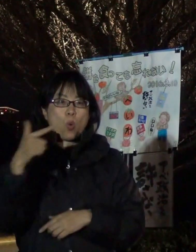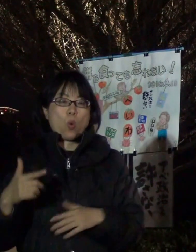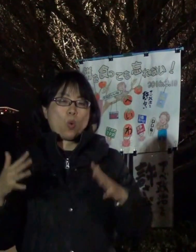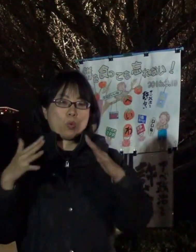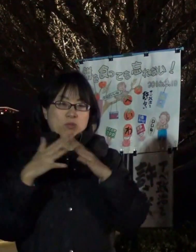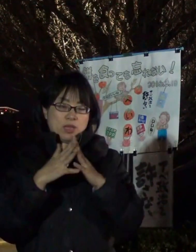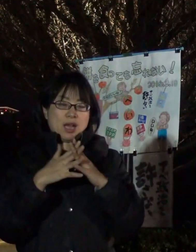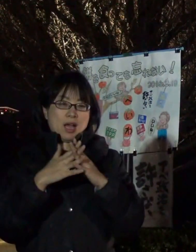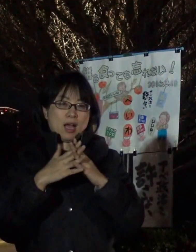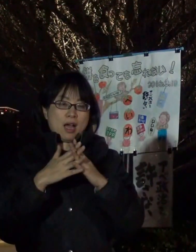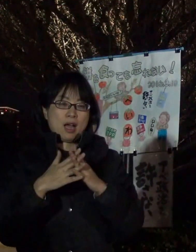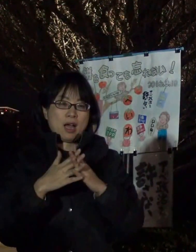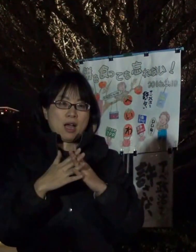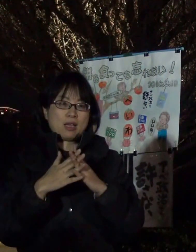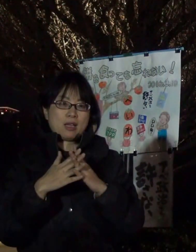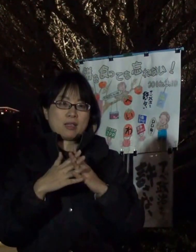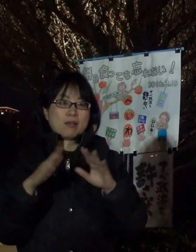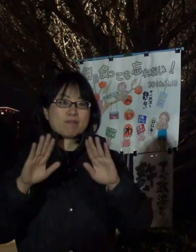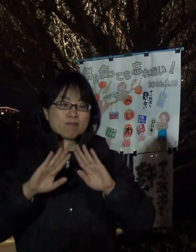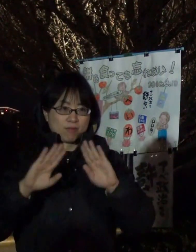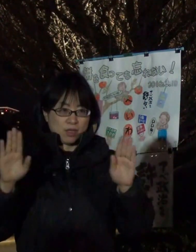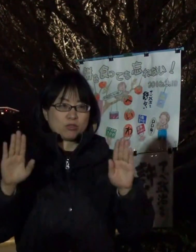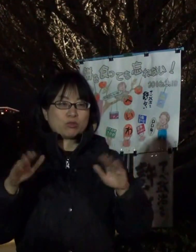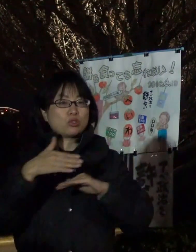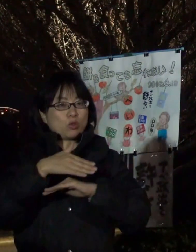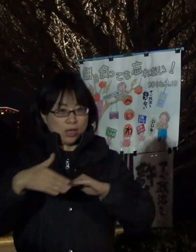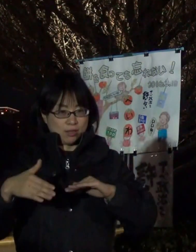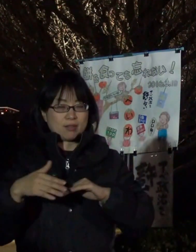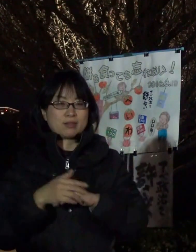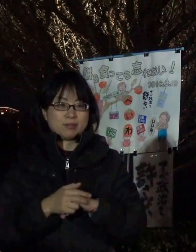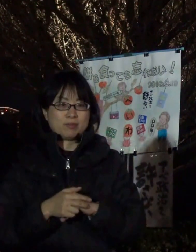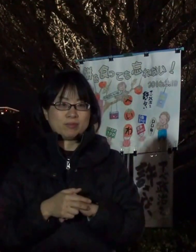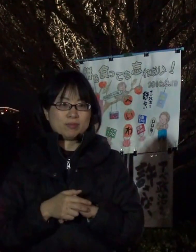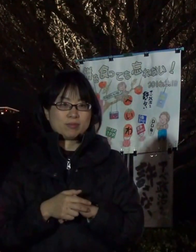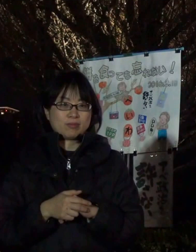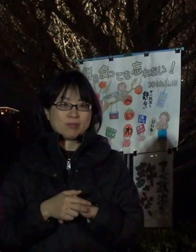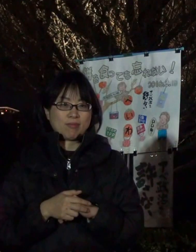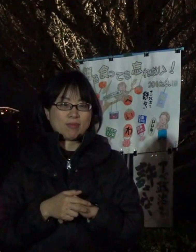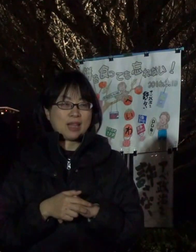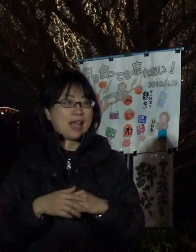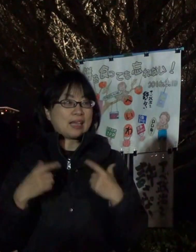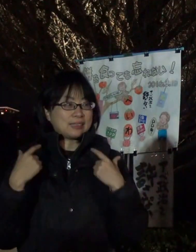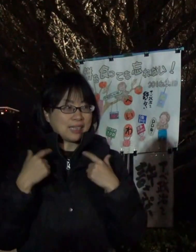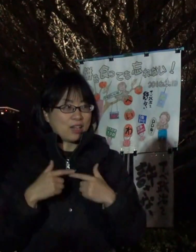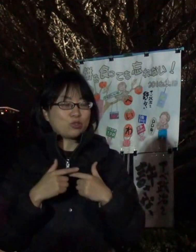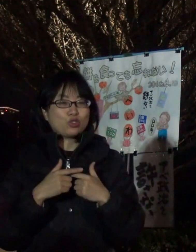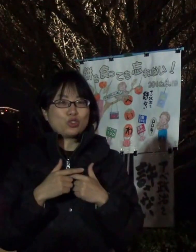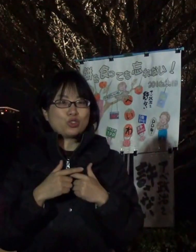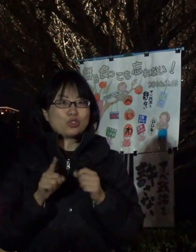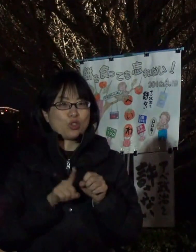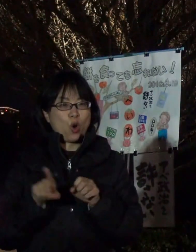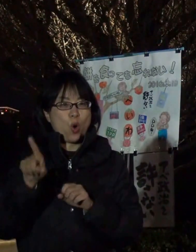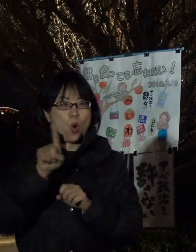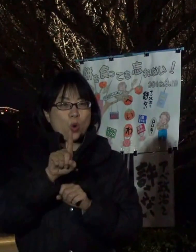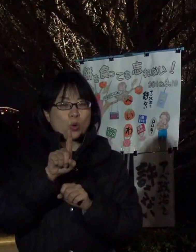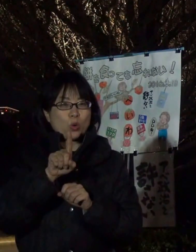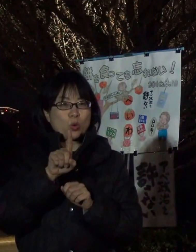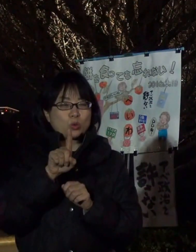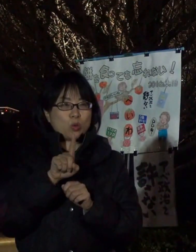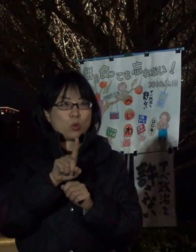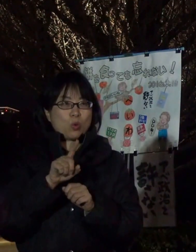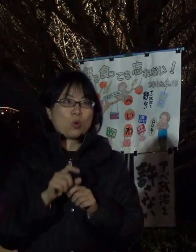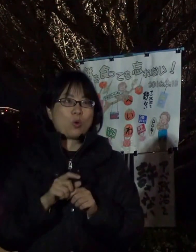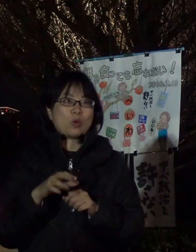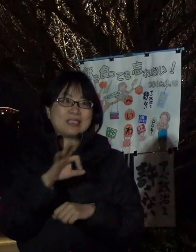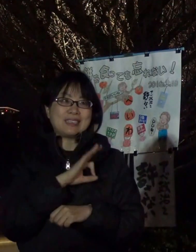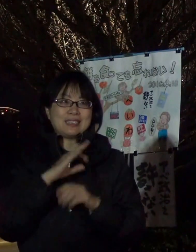会さんに、3月6日だけで発売の新曲を ぜひ一曲歌っていただけたらと思って今日